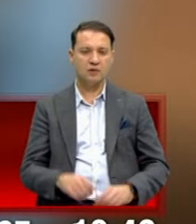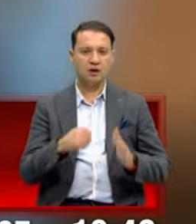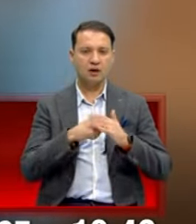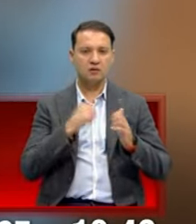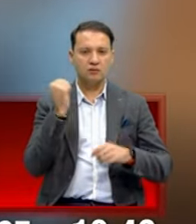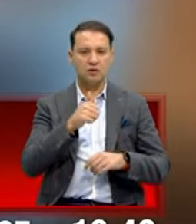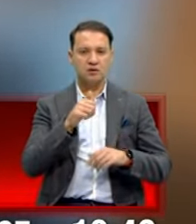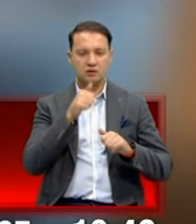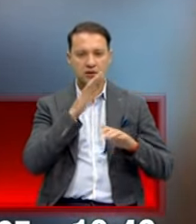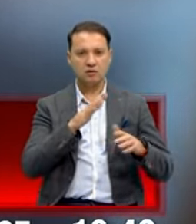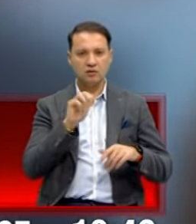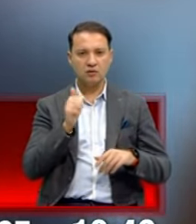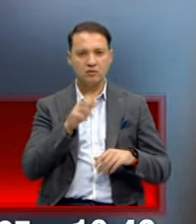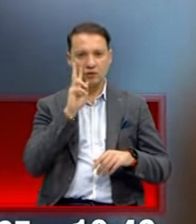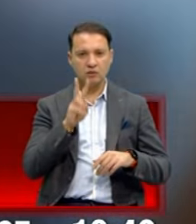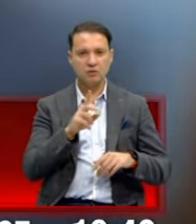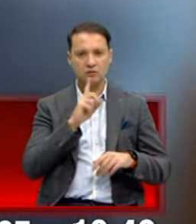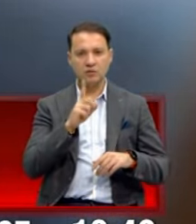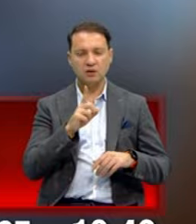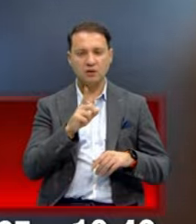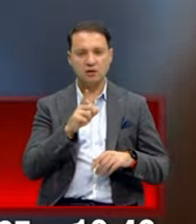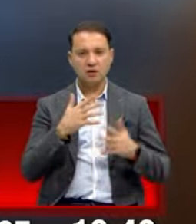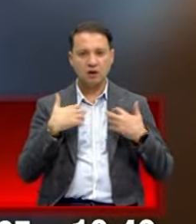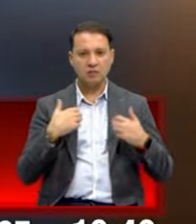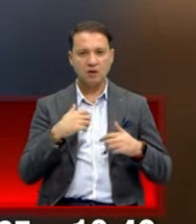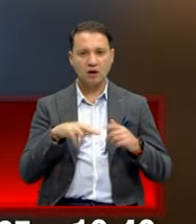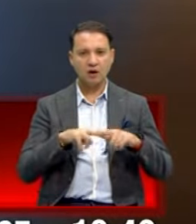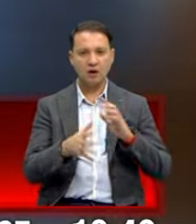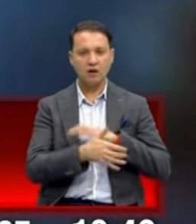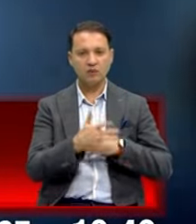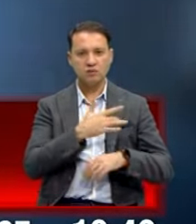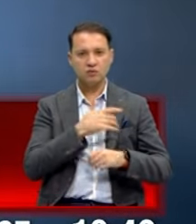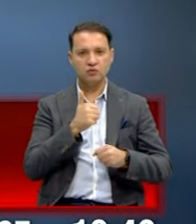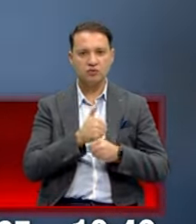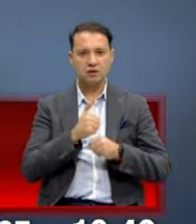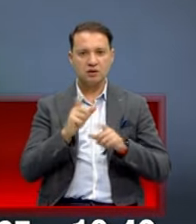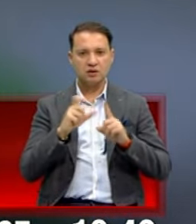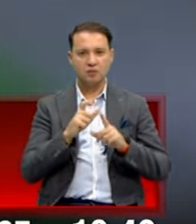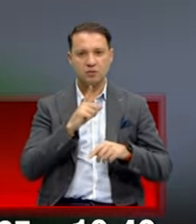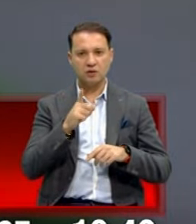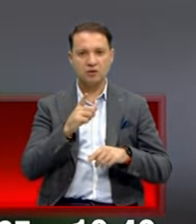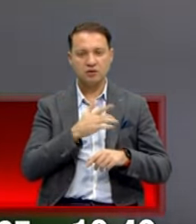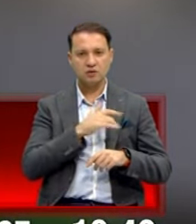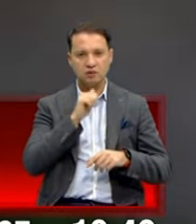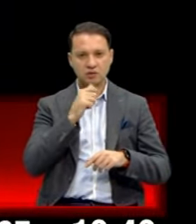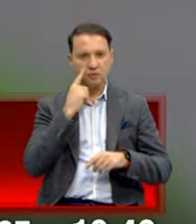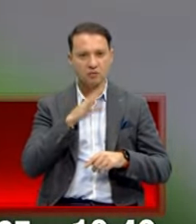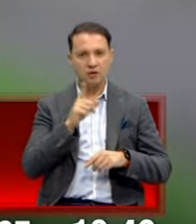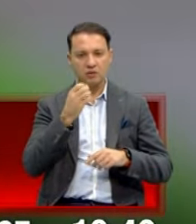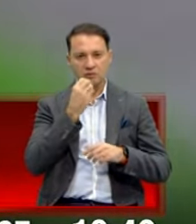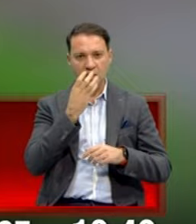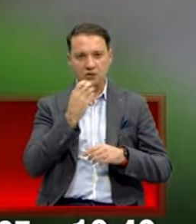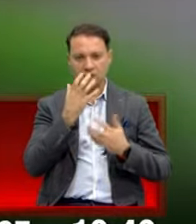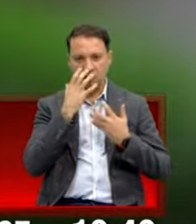Antalya'yı vuran selin en çarpıcı görüntülerinden birinin kahramanı AFAD gönüllüsü Gülcan Demir Bilek. Canını hişe saydı.